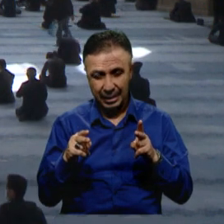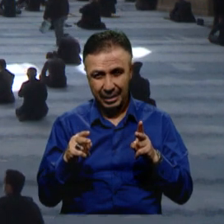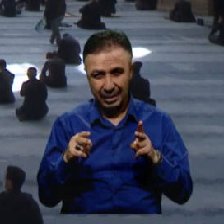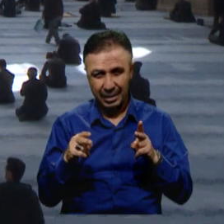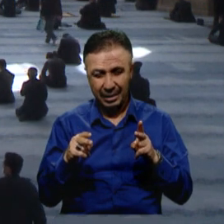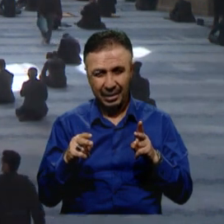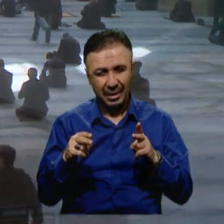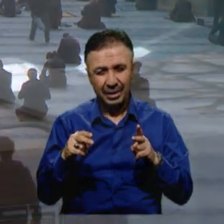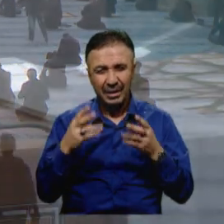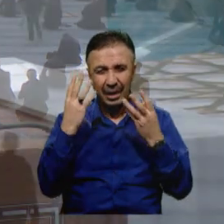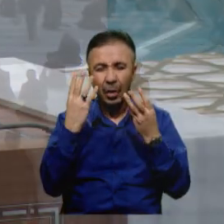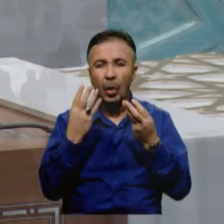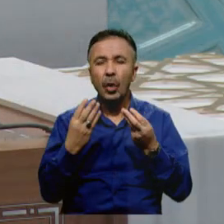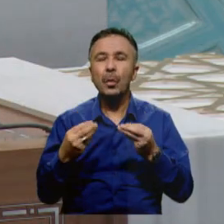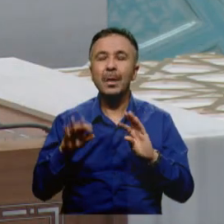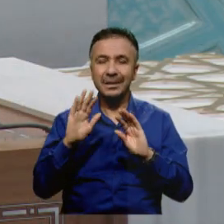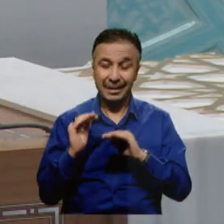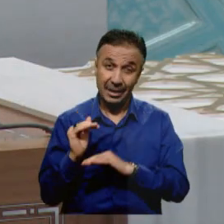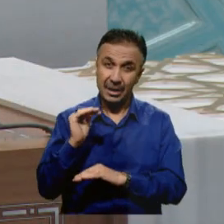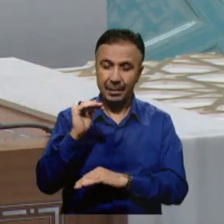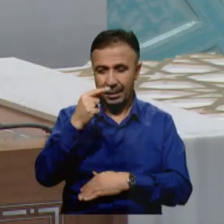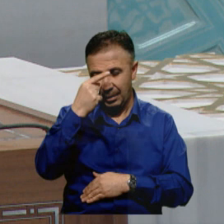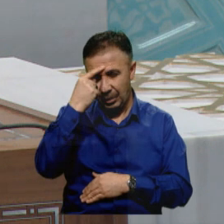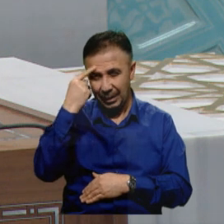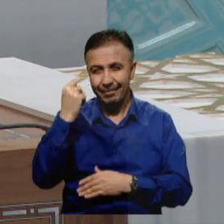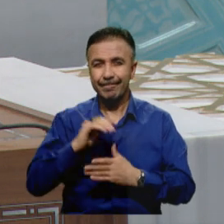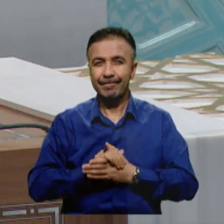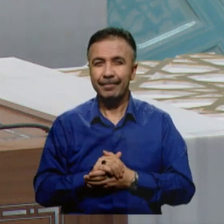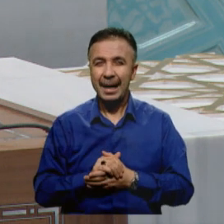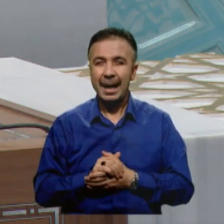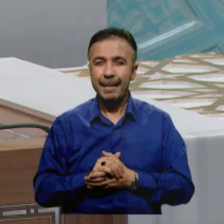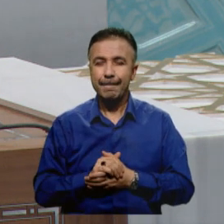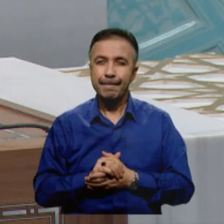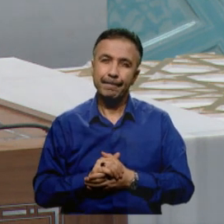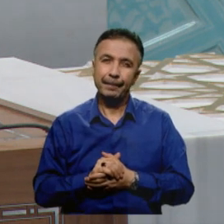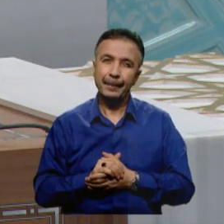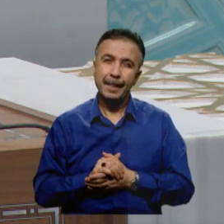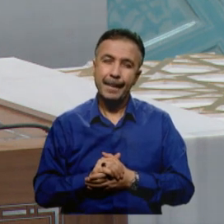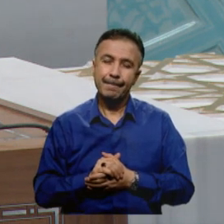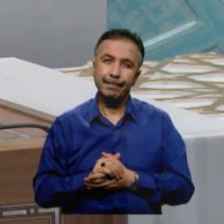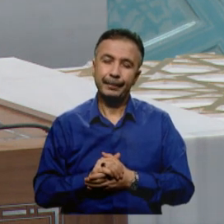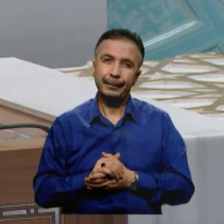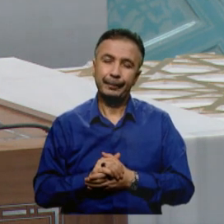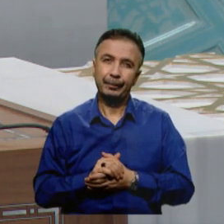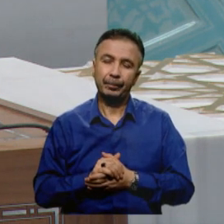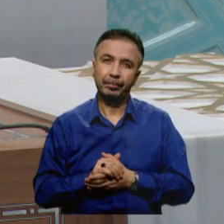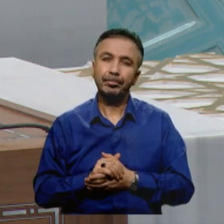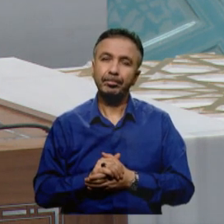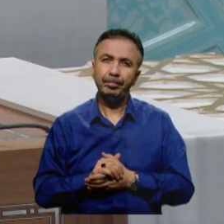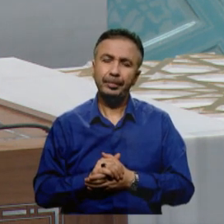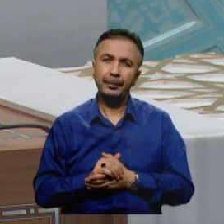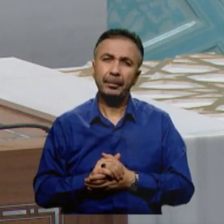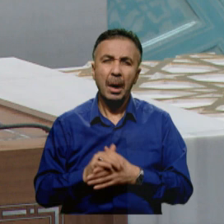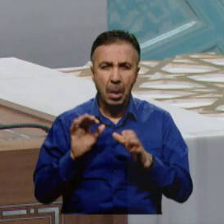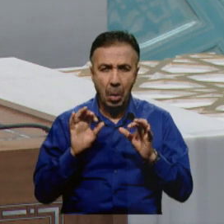kadar önemli bir noktaya işaret ediyor ki: اَلَّذ۪ينَ ضَلَّ سَعْيُهُمْ فِي الْحَيَاةِ الدُّنْيَا.